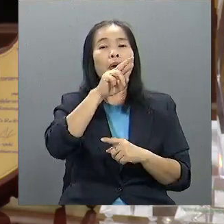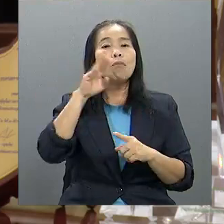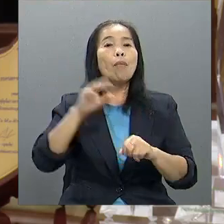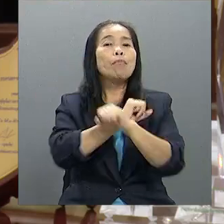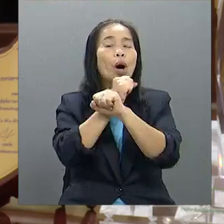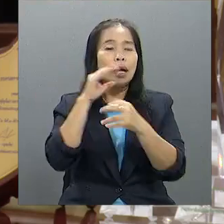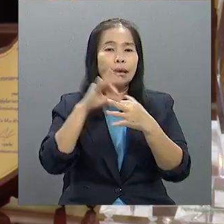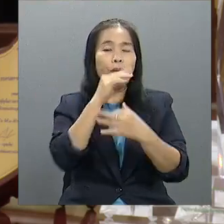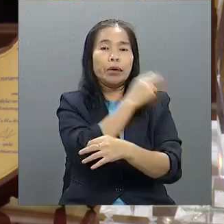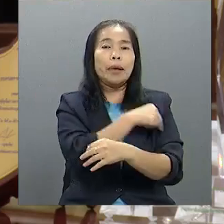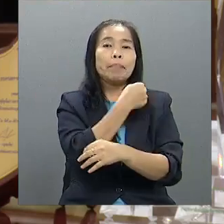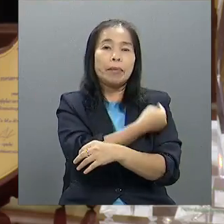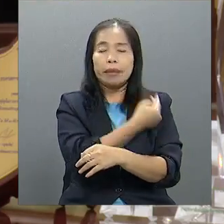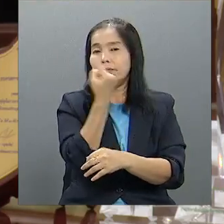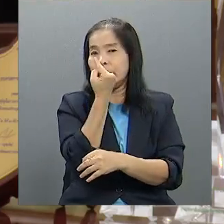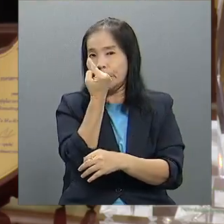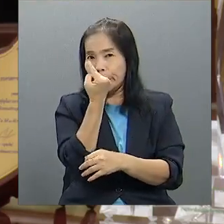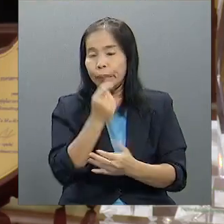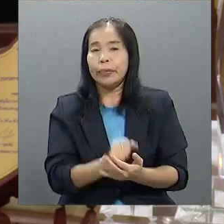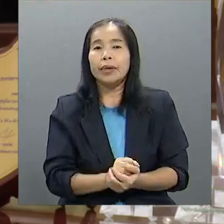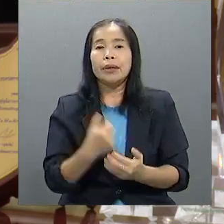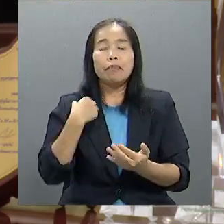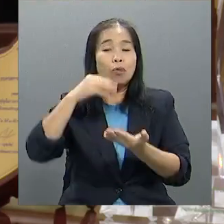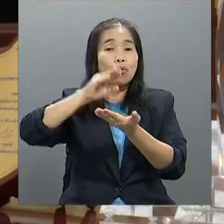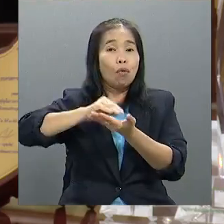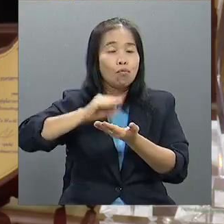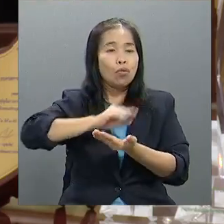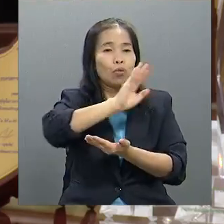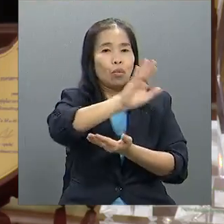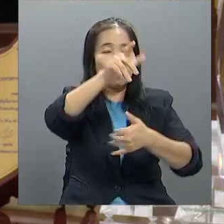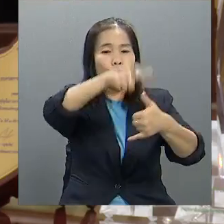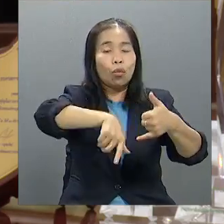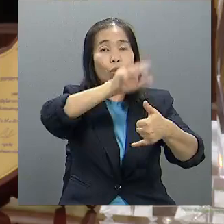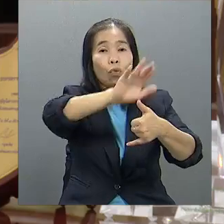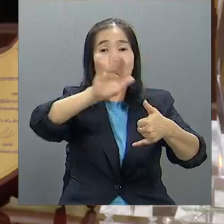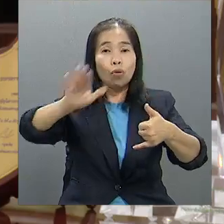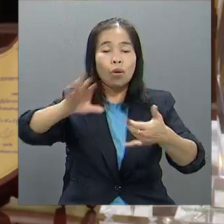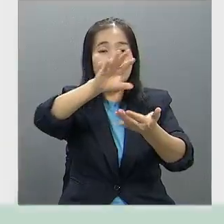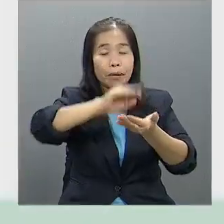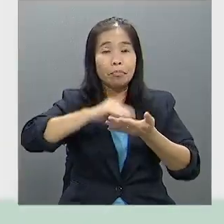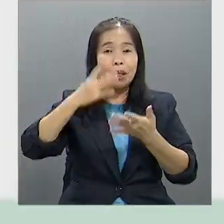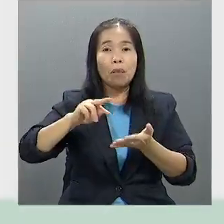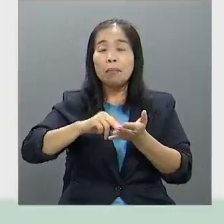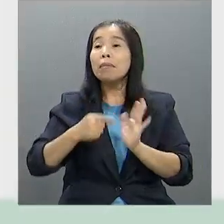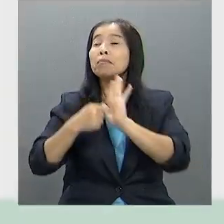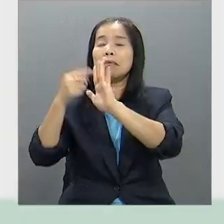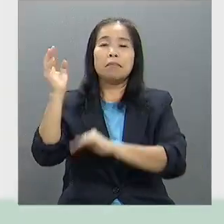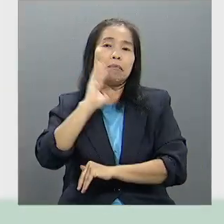าข้อมูลส่วนบุคคลนะแล้วเราไม่นำข้อมูลนั้นไปขายให้กับใครแน่นอนนะครับ